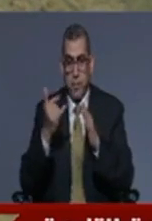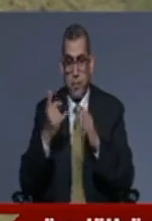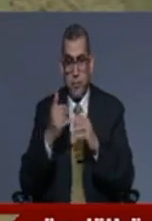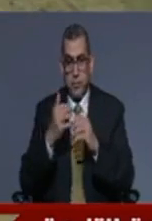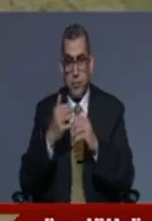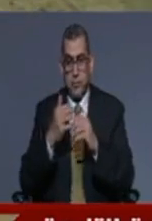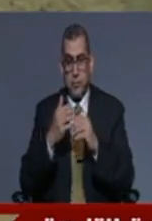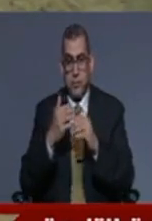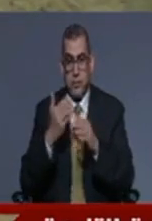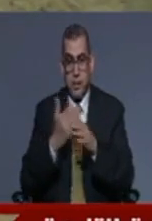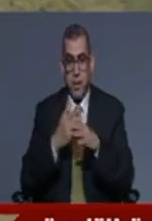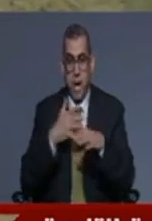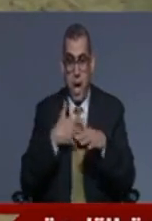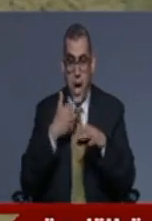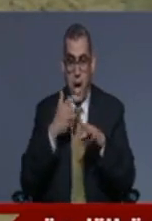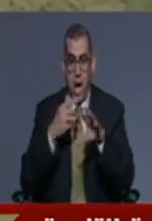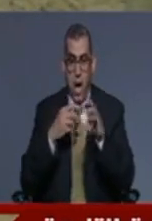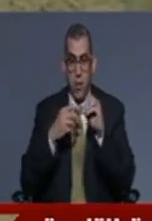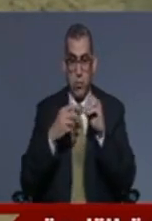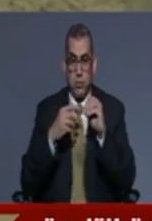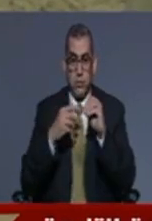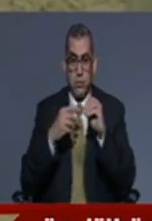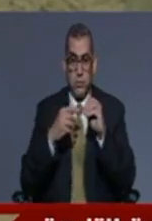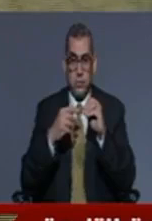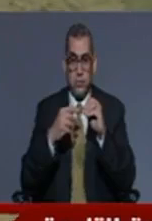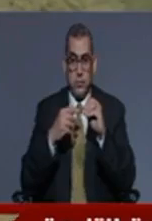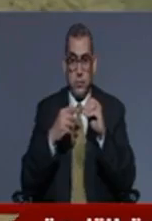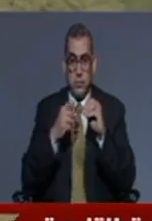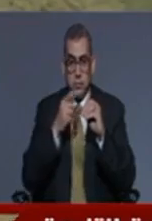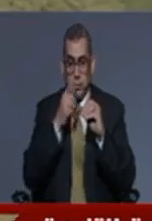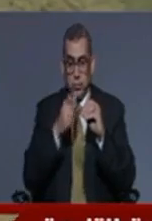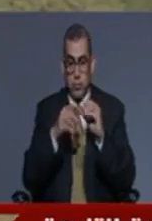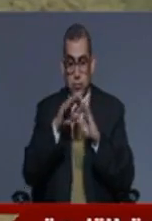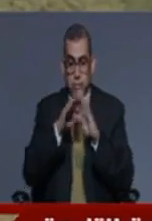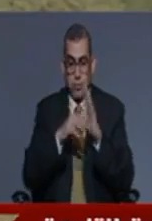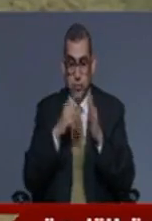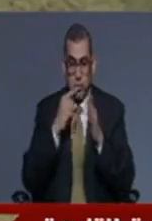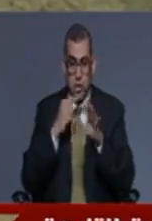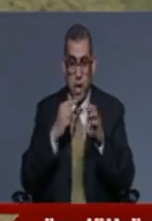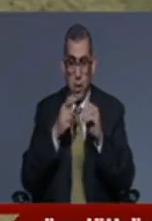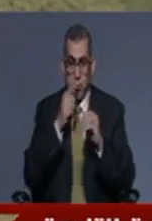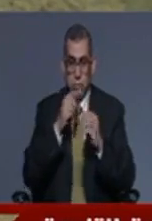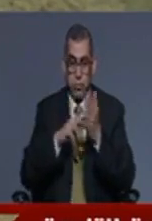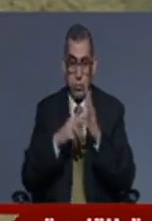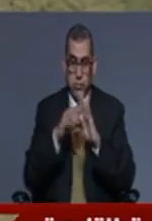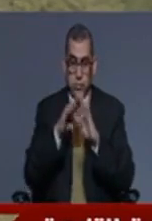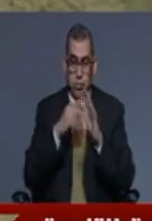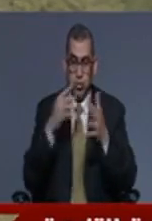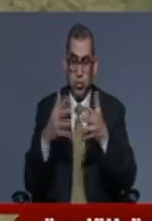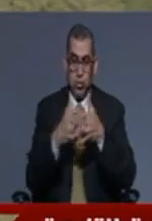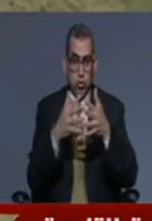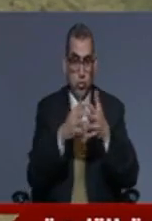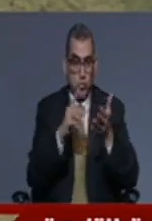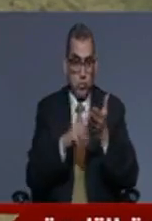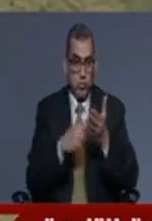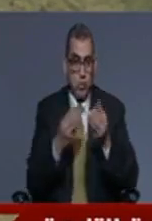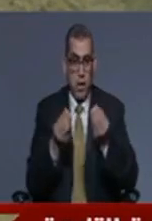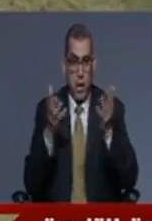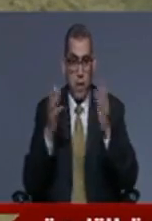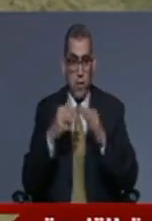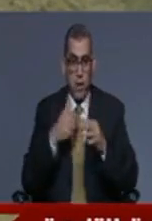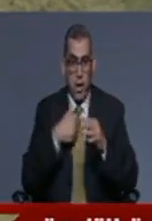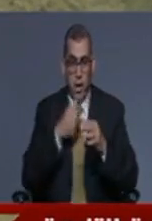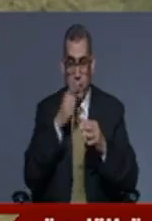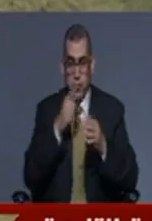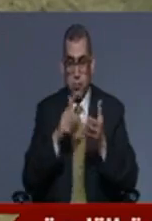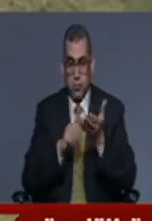لكي تكون نحو المؤسسات التي نمولها أو يمولها الشركاء. ولذلك علينا أن نحرز تقدما